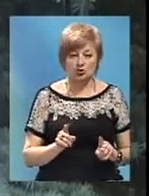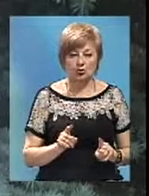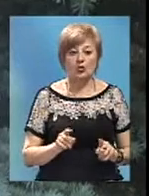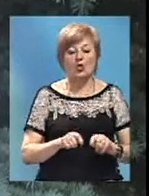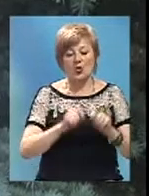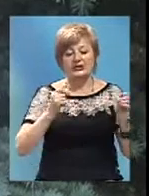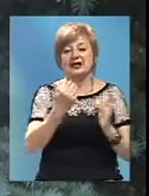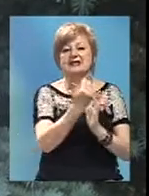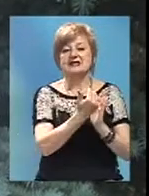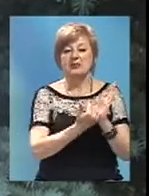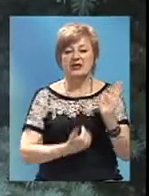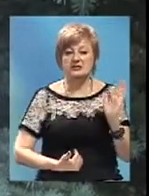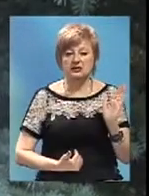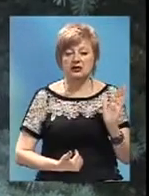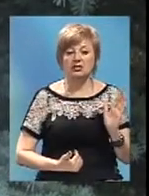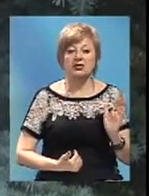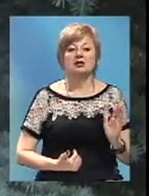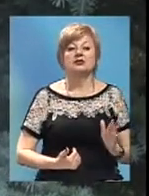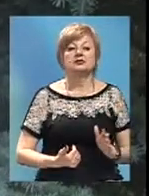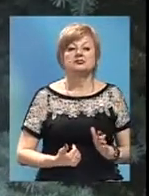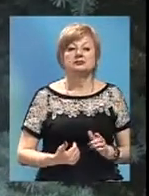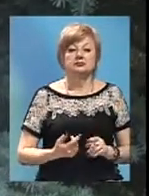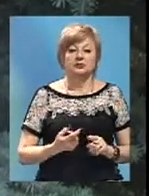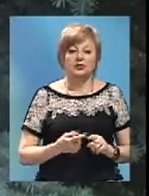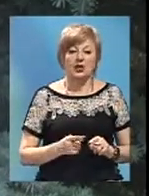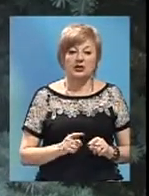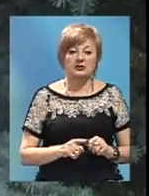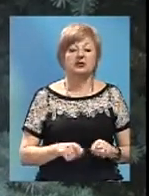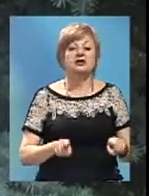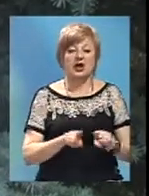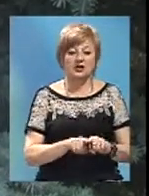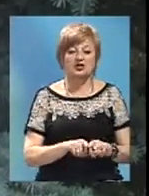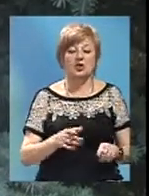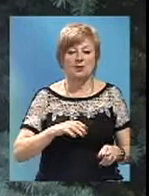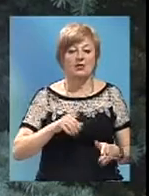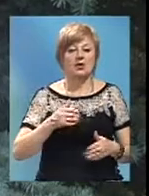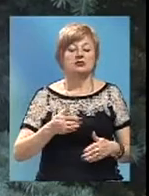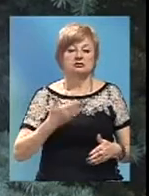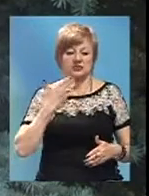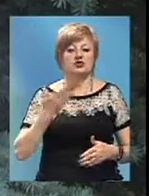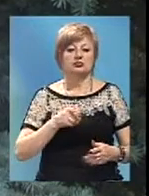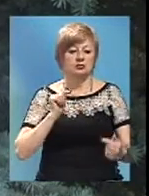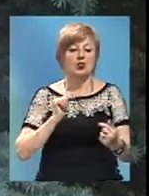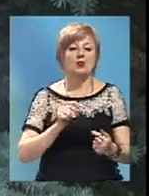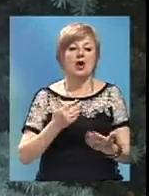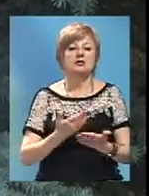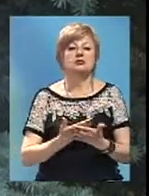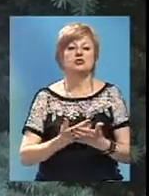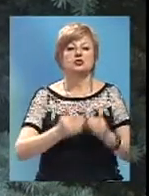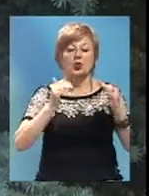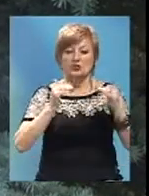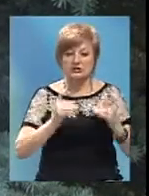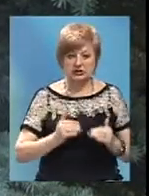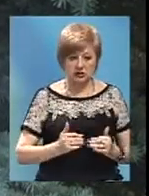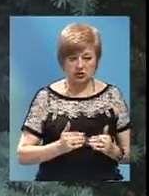списки, тобто пропорціональна система з відкритими списками. Також ми виступаємо за зниження прохідного бар'єру для того,